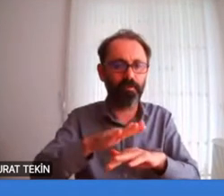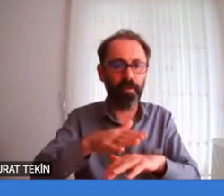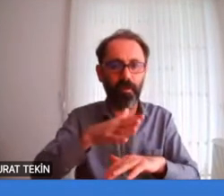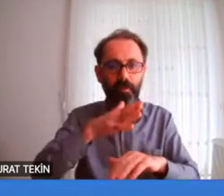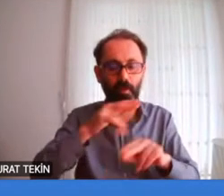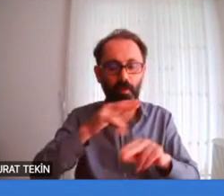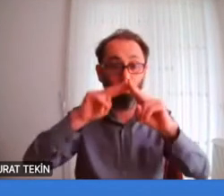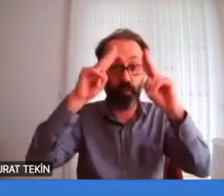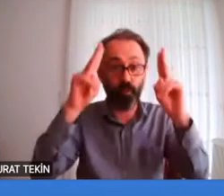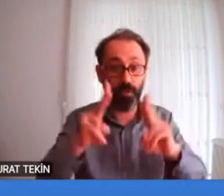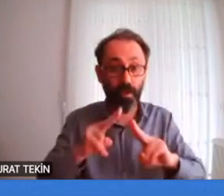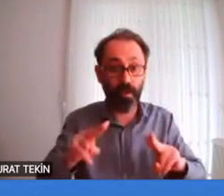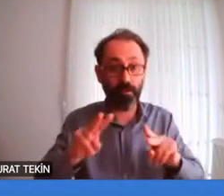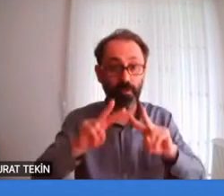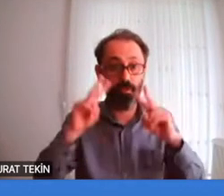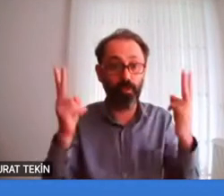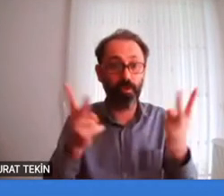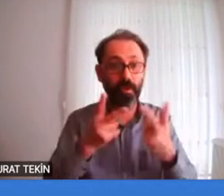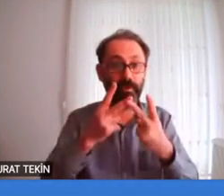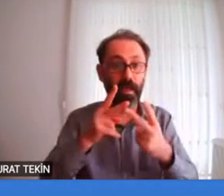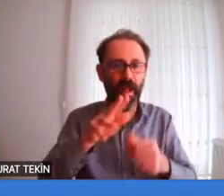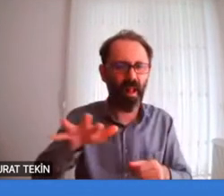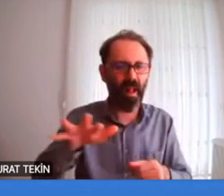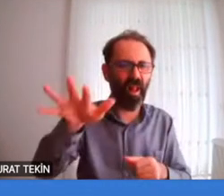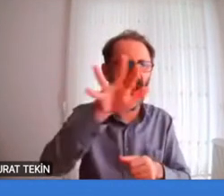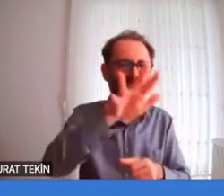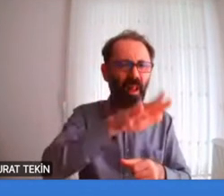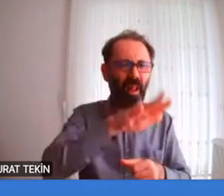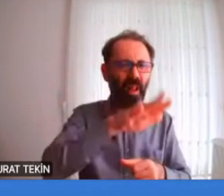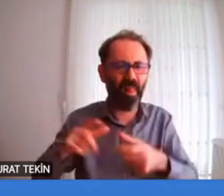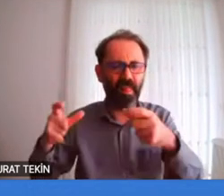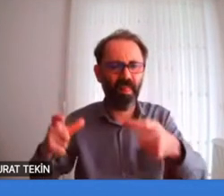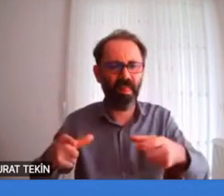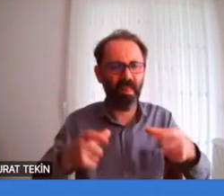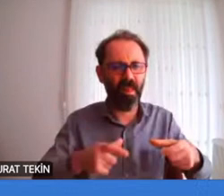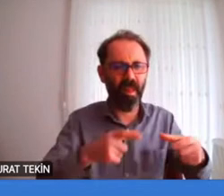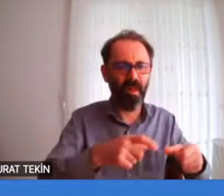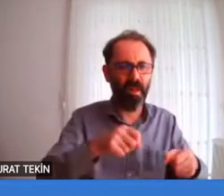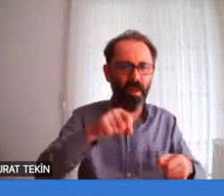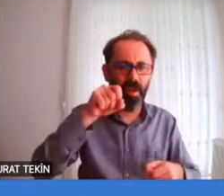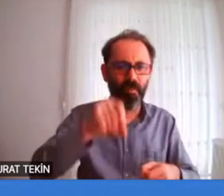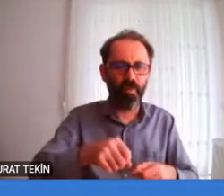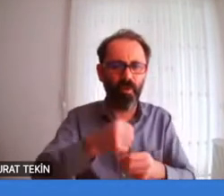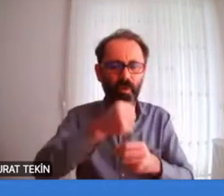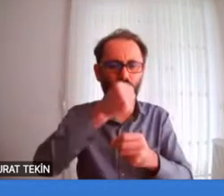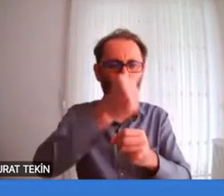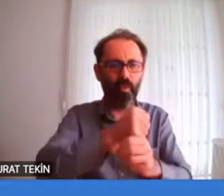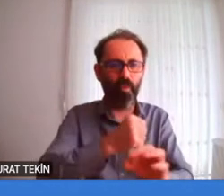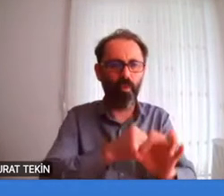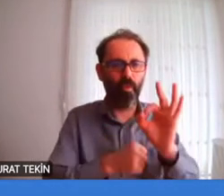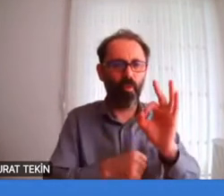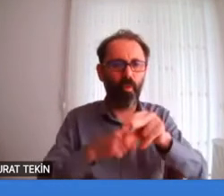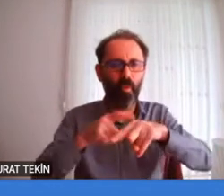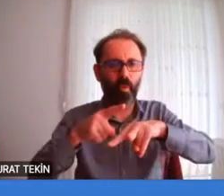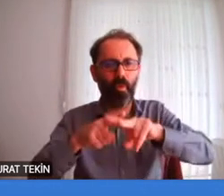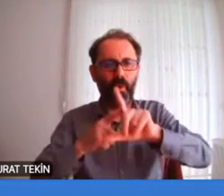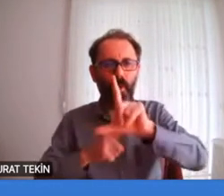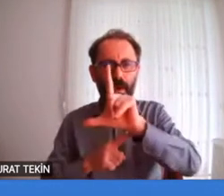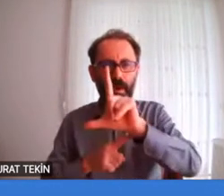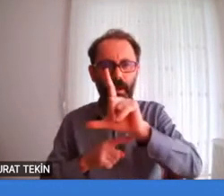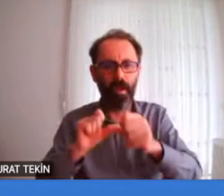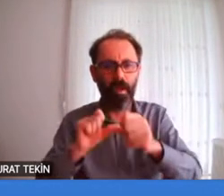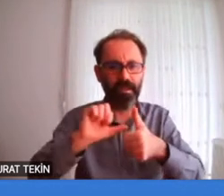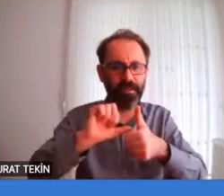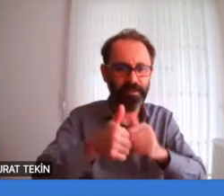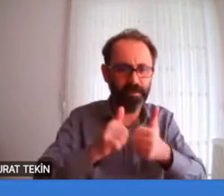tartışılır. Bir kısım der ki Messi, bir kısım der ki Ronaldo. Şimdi dünyanın yetişmiş,